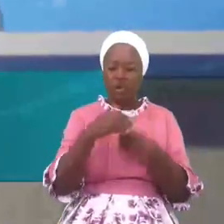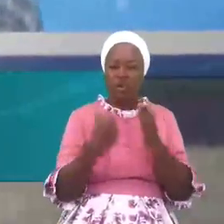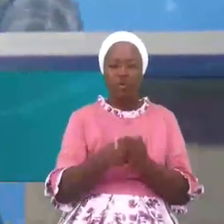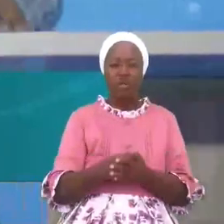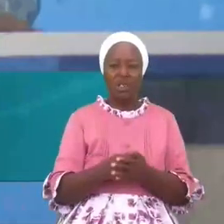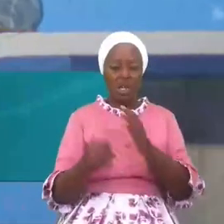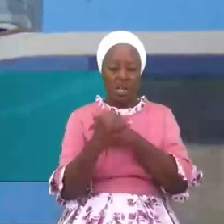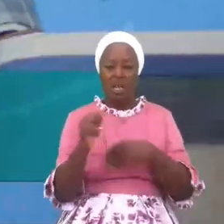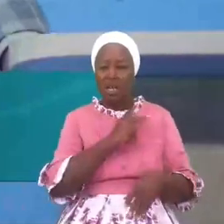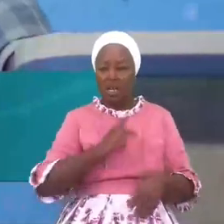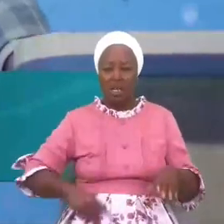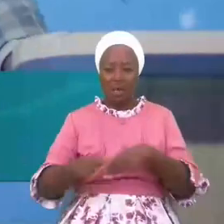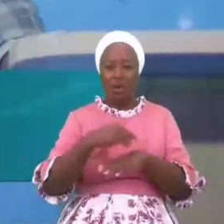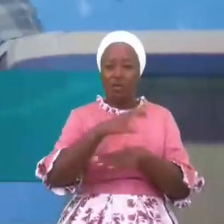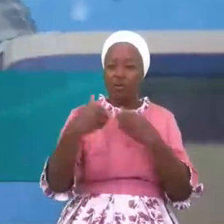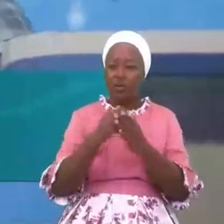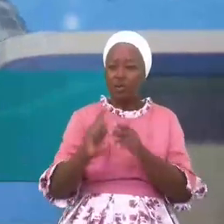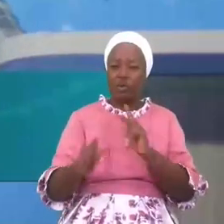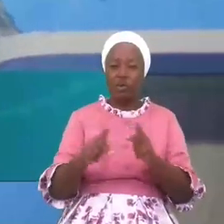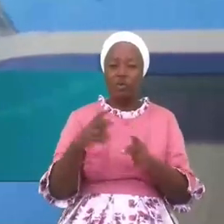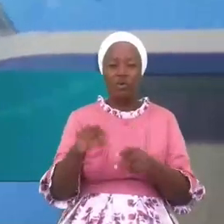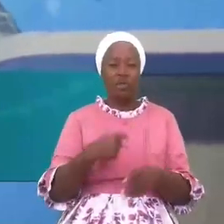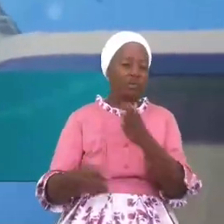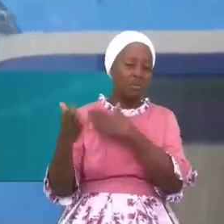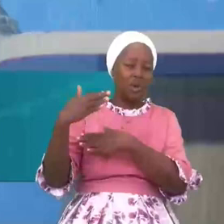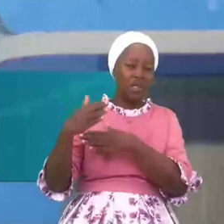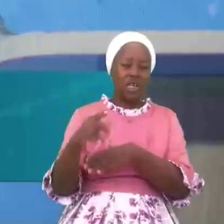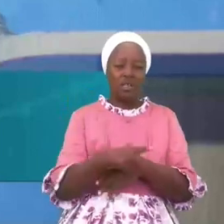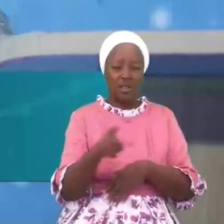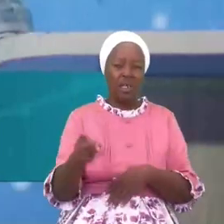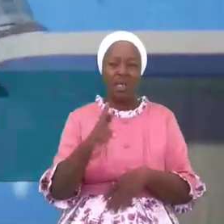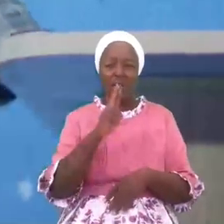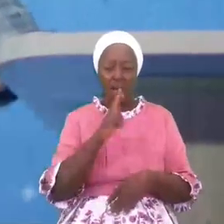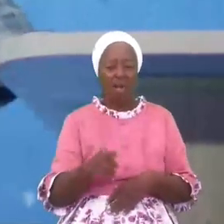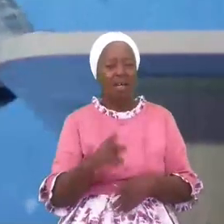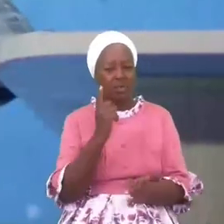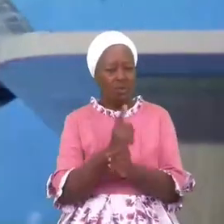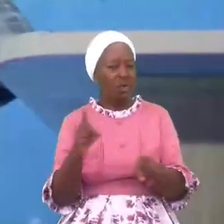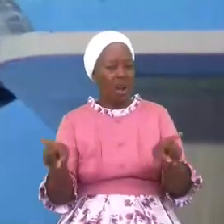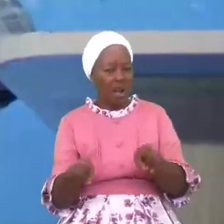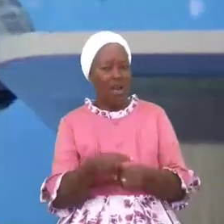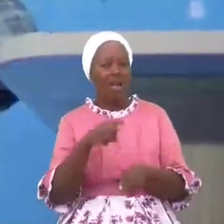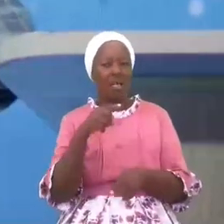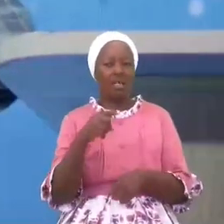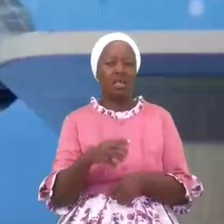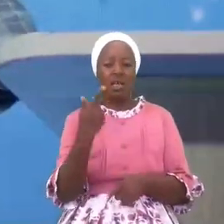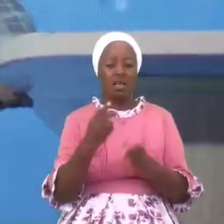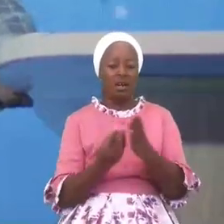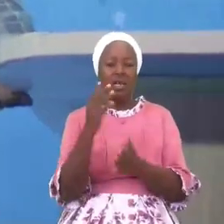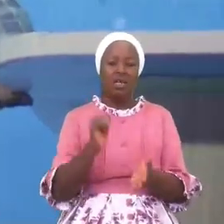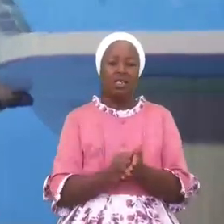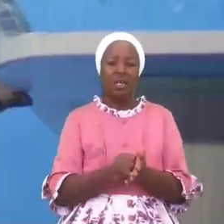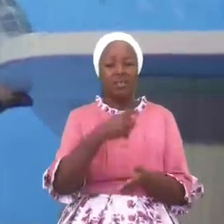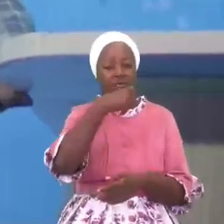de l'empereur grec, il dit que toutes ces choses du passé sont comme l'herbe qui se